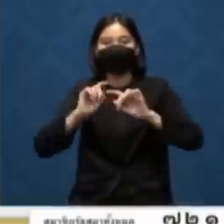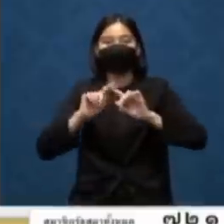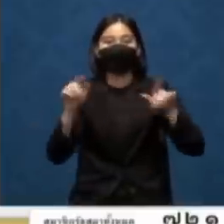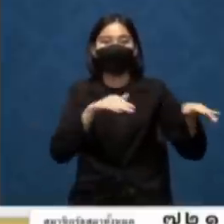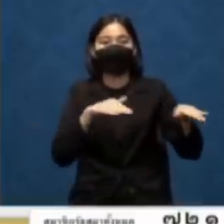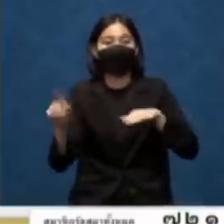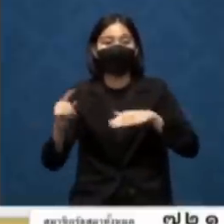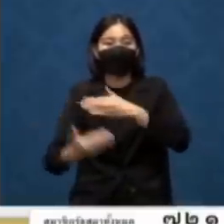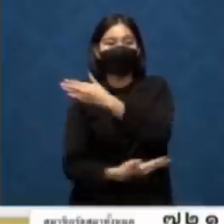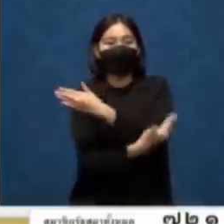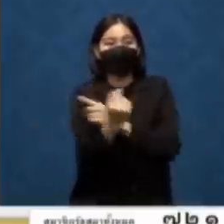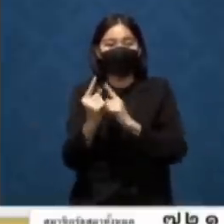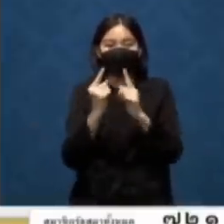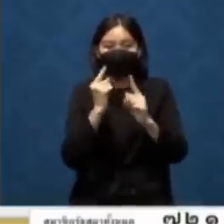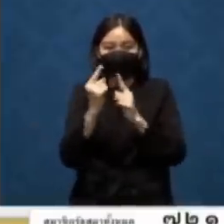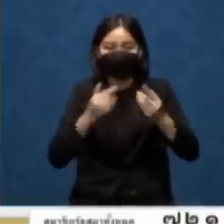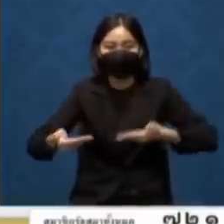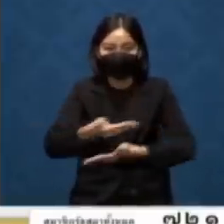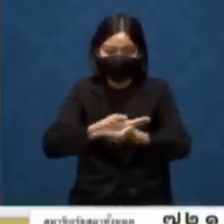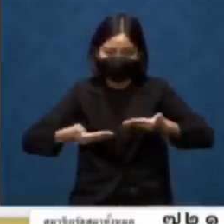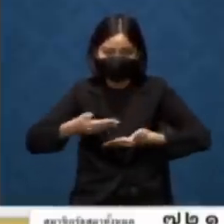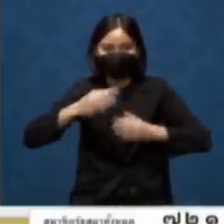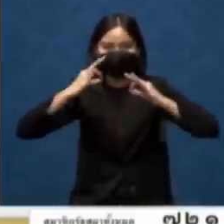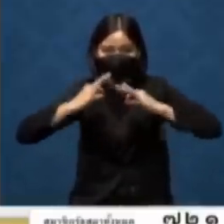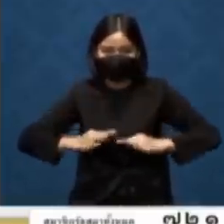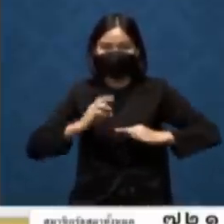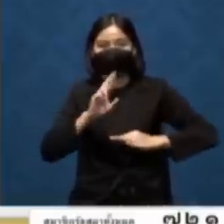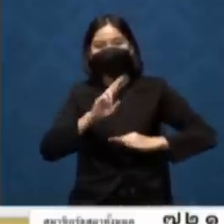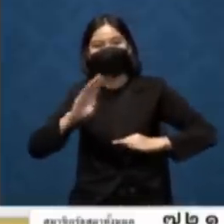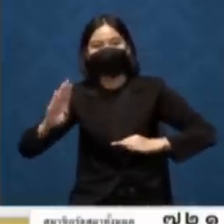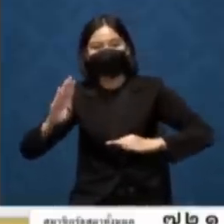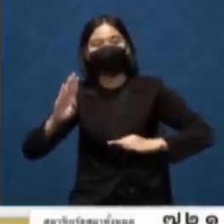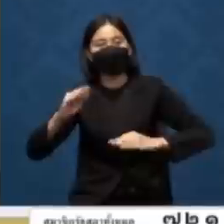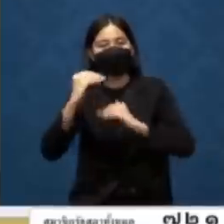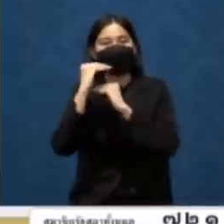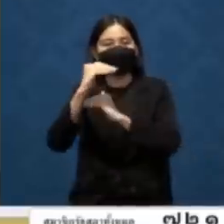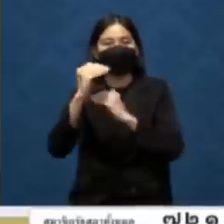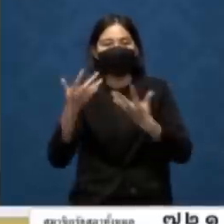จะเปิดโอกาสใหพดคุยกั้วก็ตดสินกัน ด้วยระบบคนกายทระวางเอาไ้อยู่